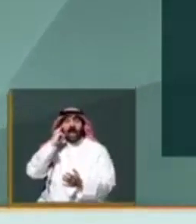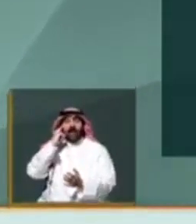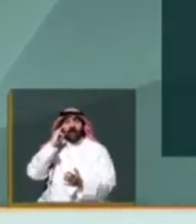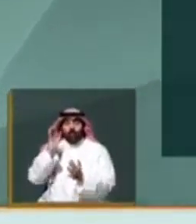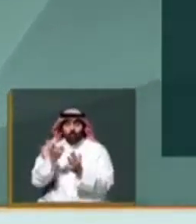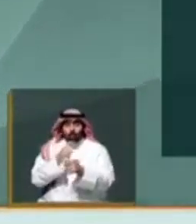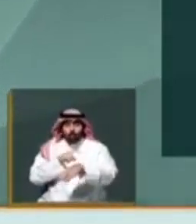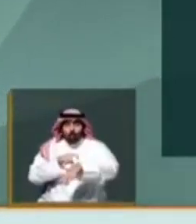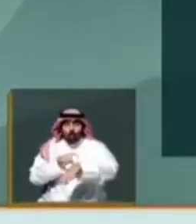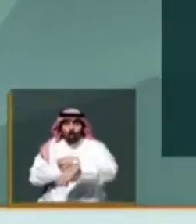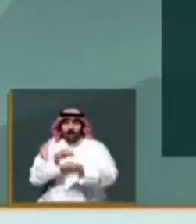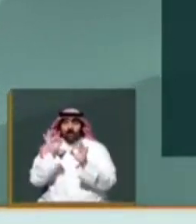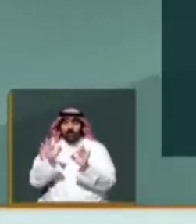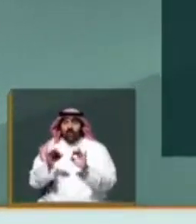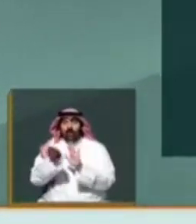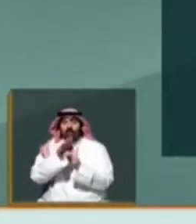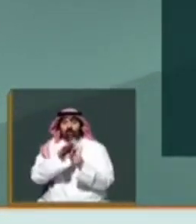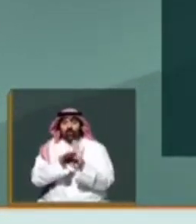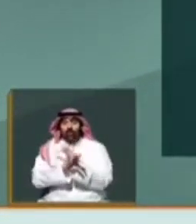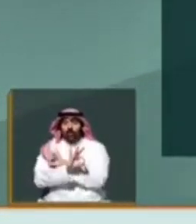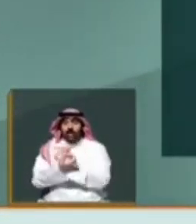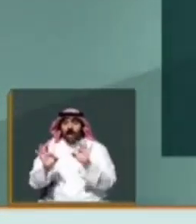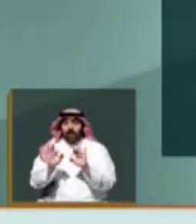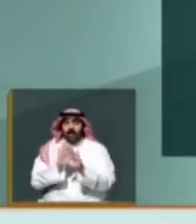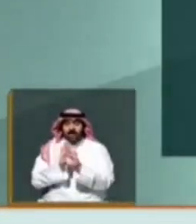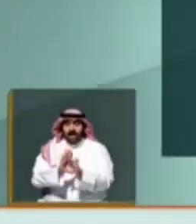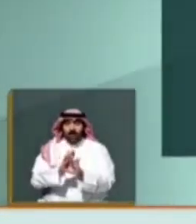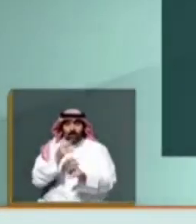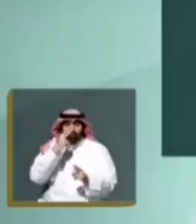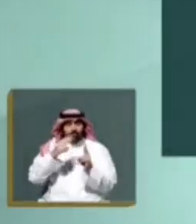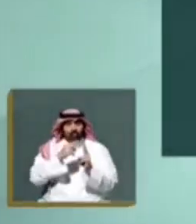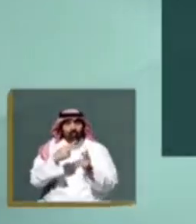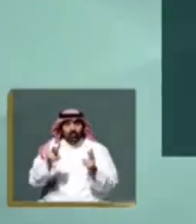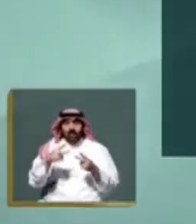فوريا للأسر التي ينطبق عليها شروط الدعم السكني.